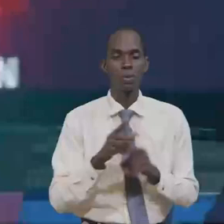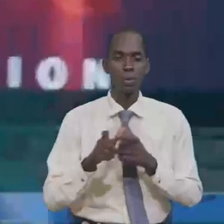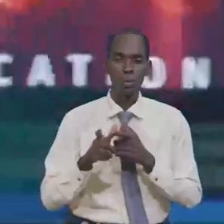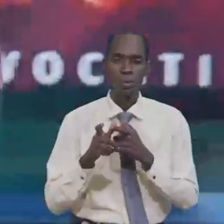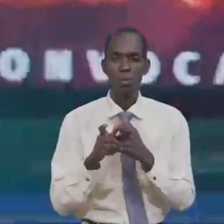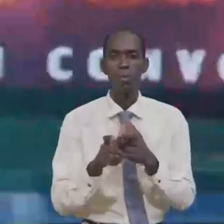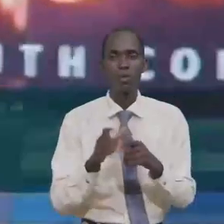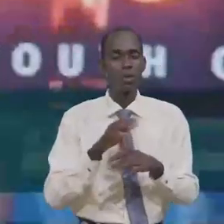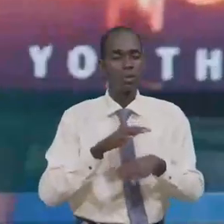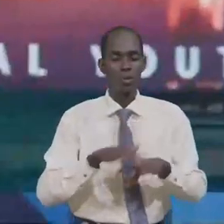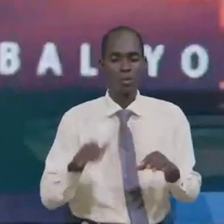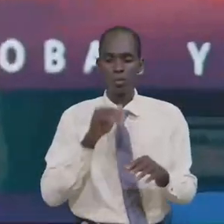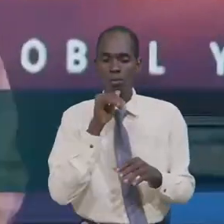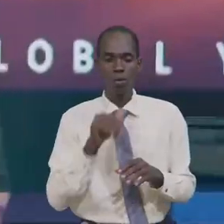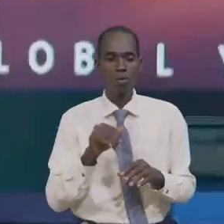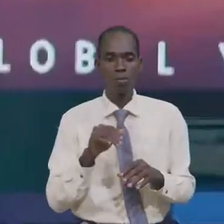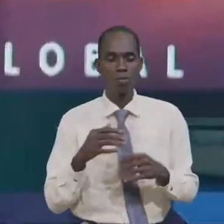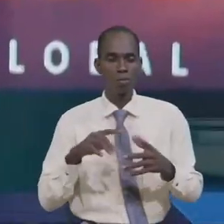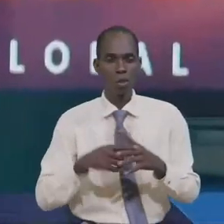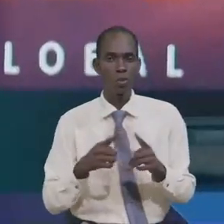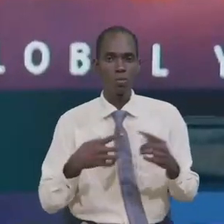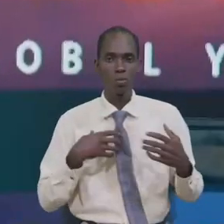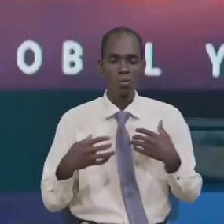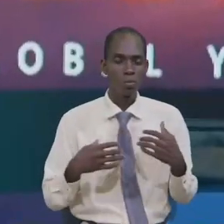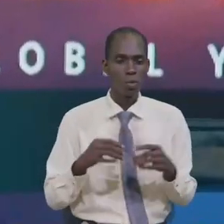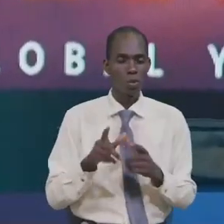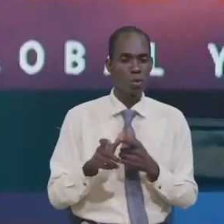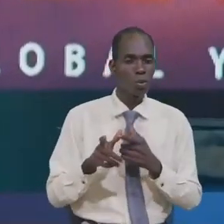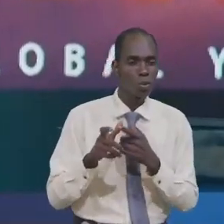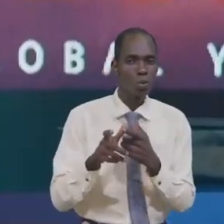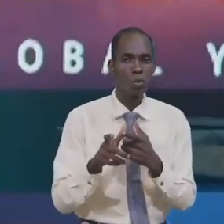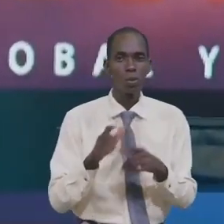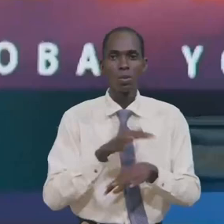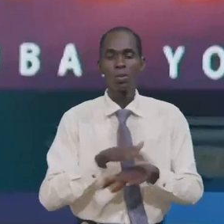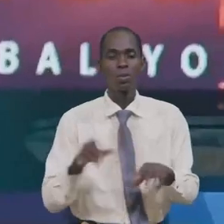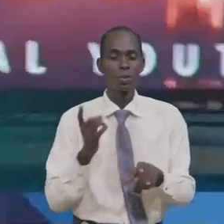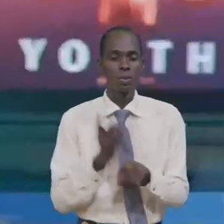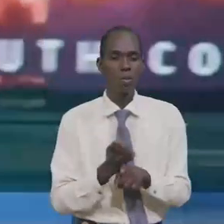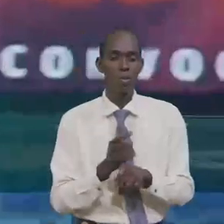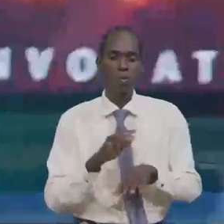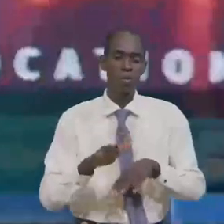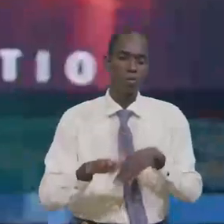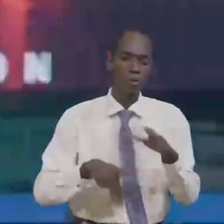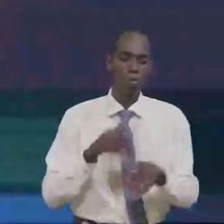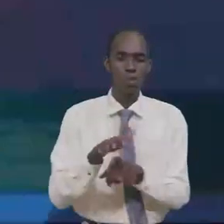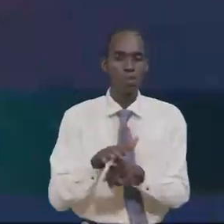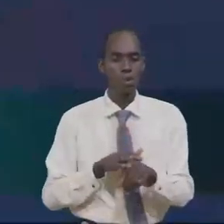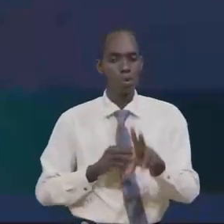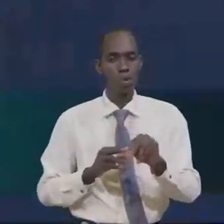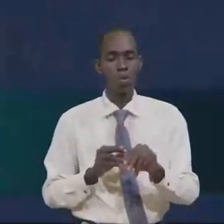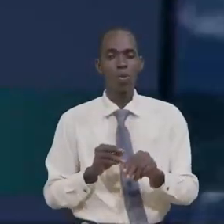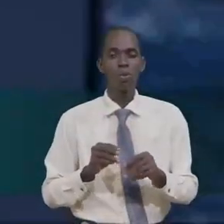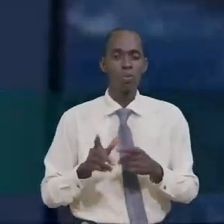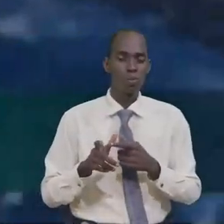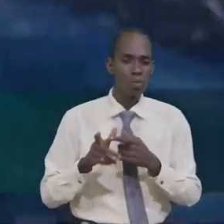pas courir ne traînez pas physiquement courez ne marchez pas